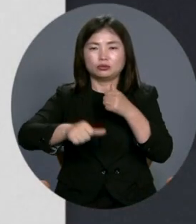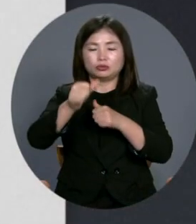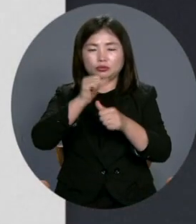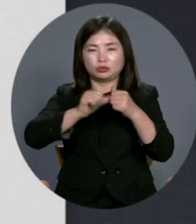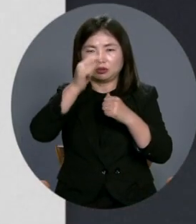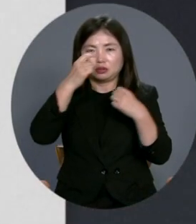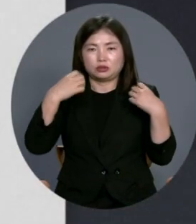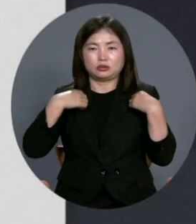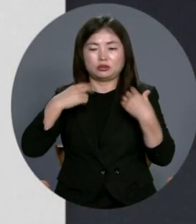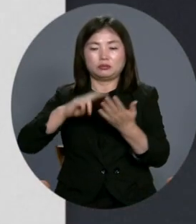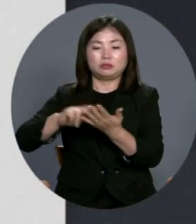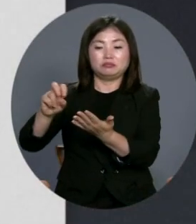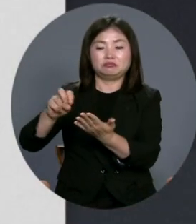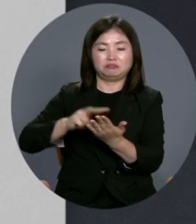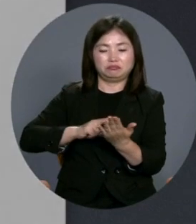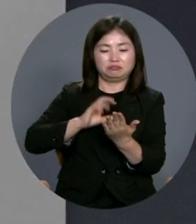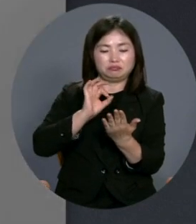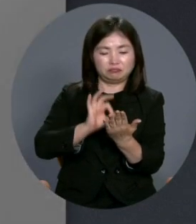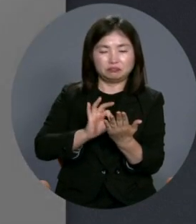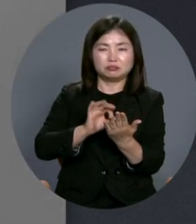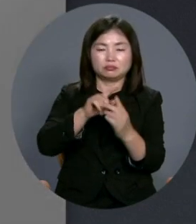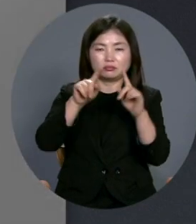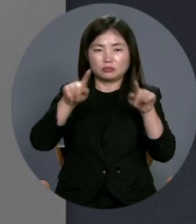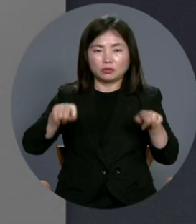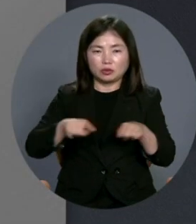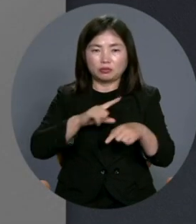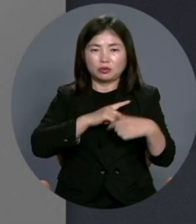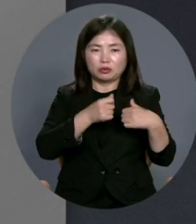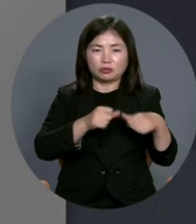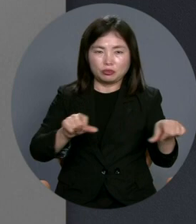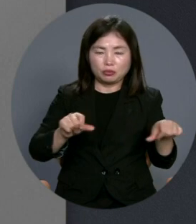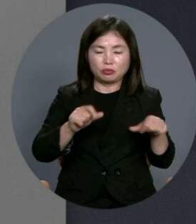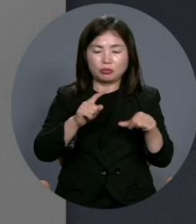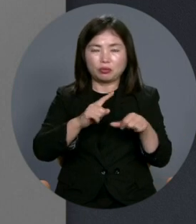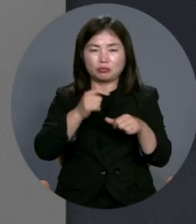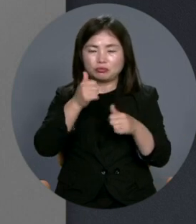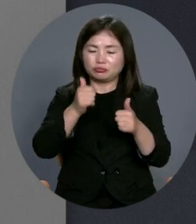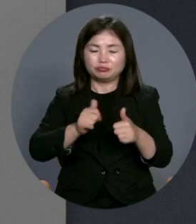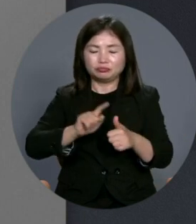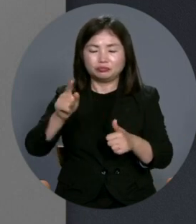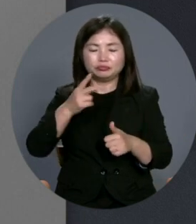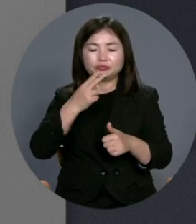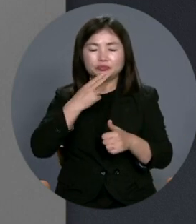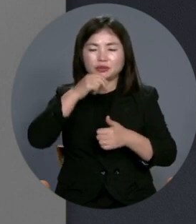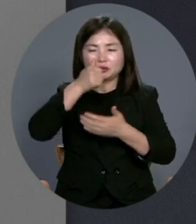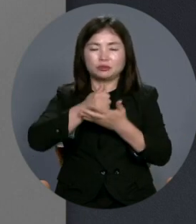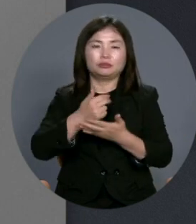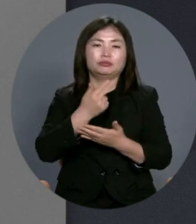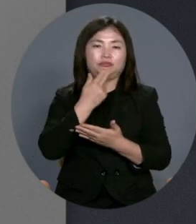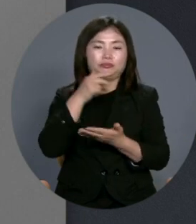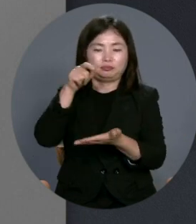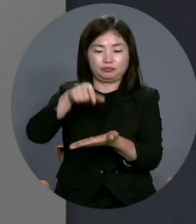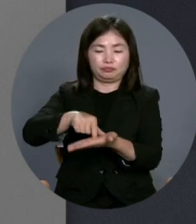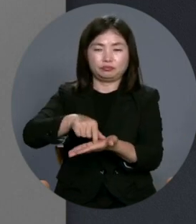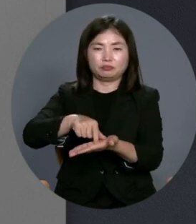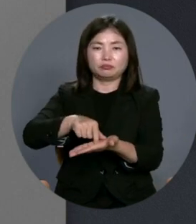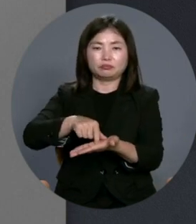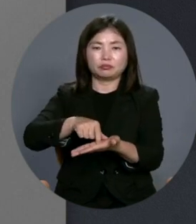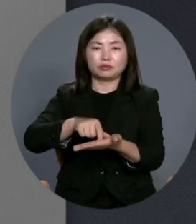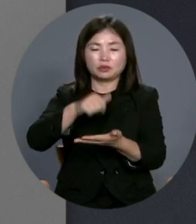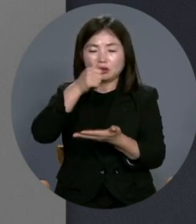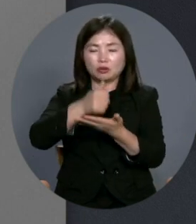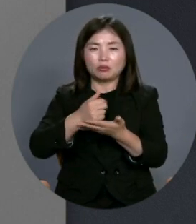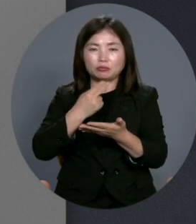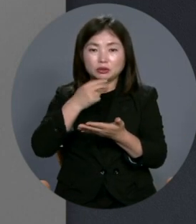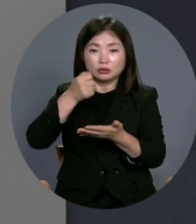경찰서의 통지서 있니다 명예 훼손 사건은 불송치 혐이 없음이라고 적혀 있습니다 혐이